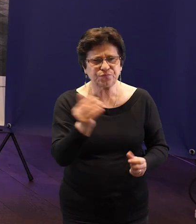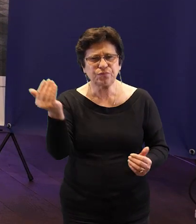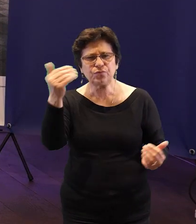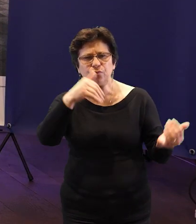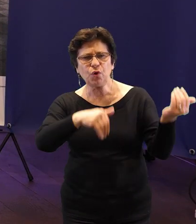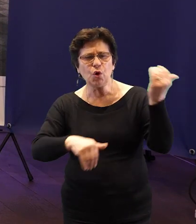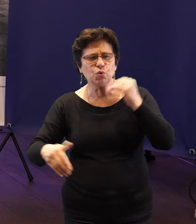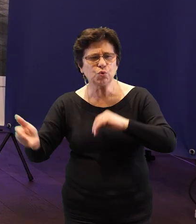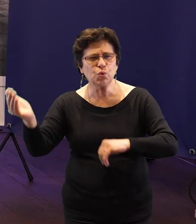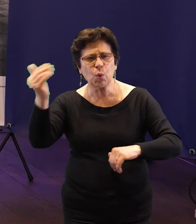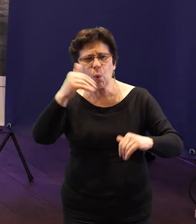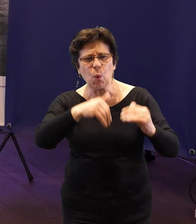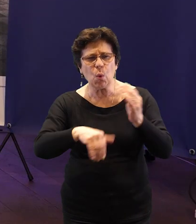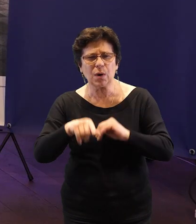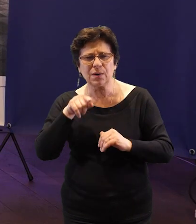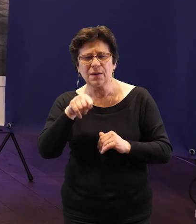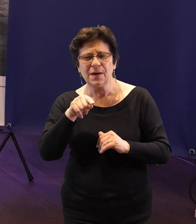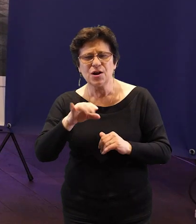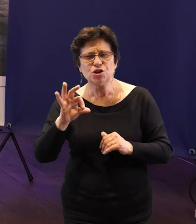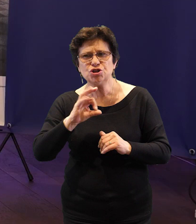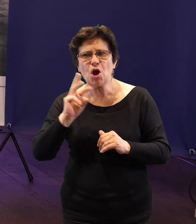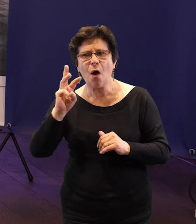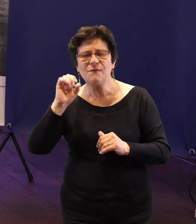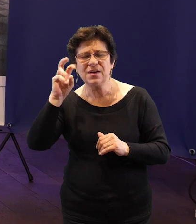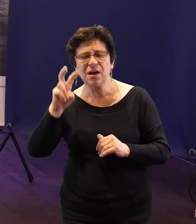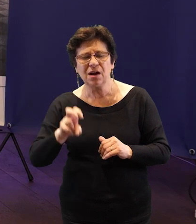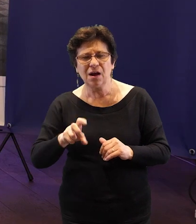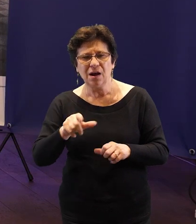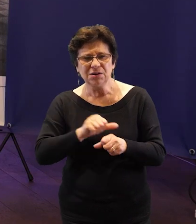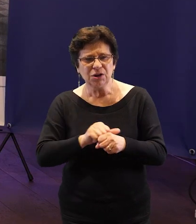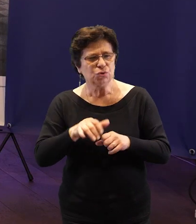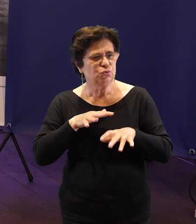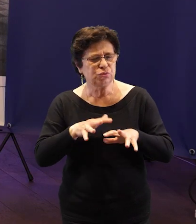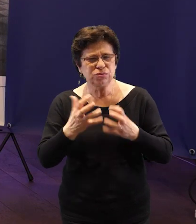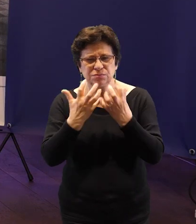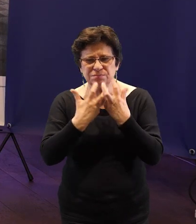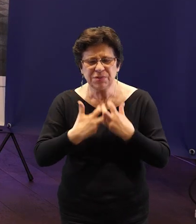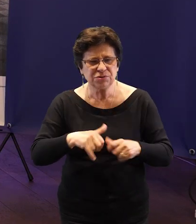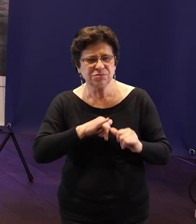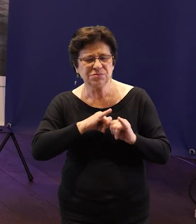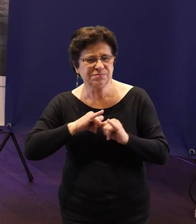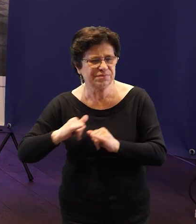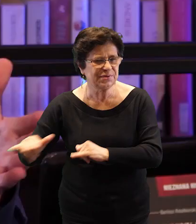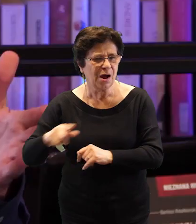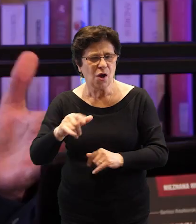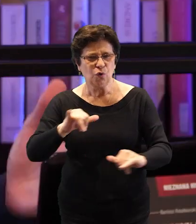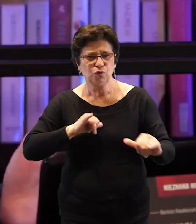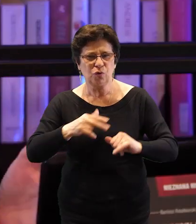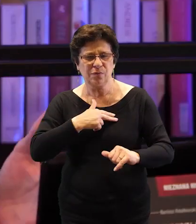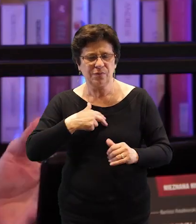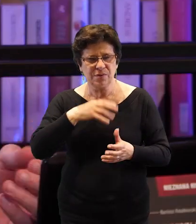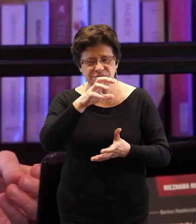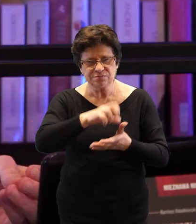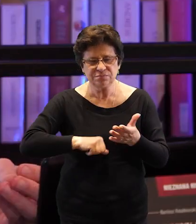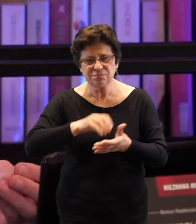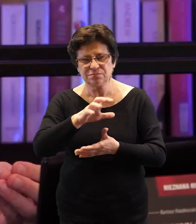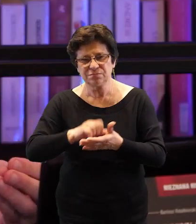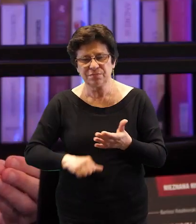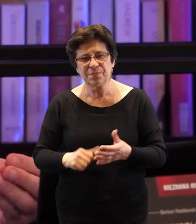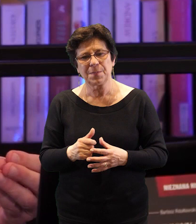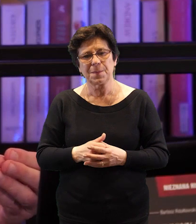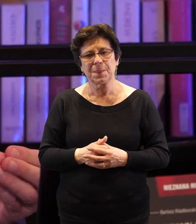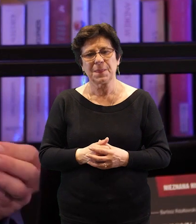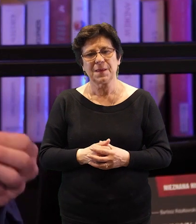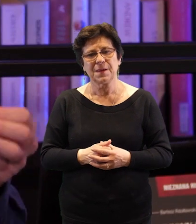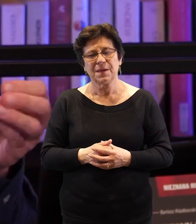masę sprzętu, jaki Niemcy pozostawili tam, budując te podziemia. Są też pierwsze właśnie relacje